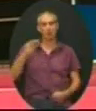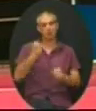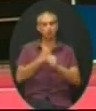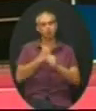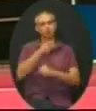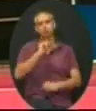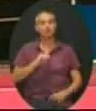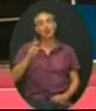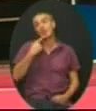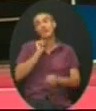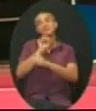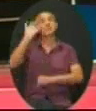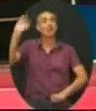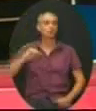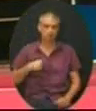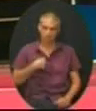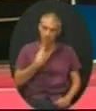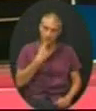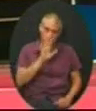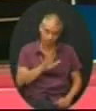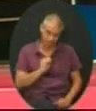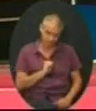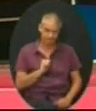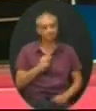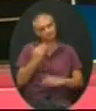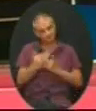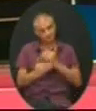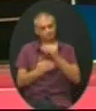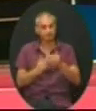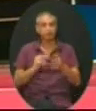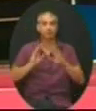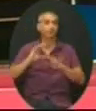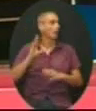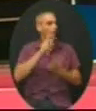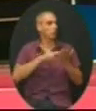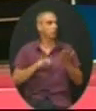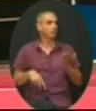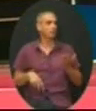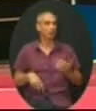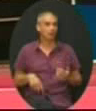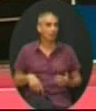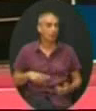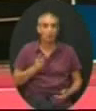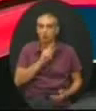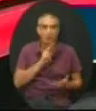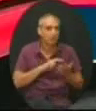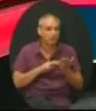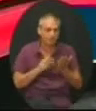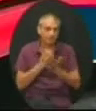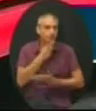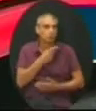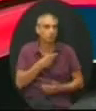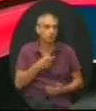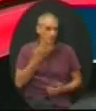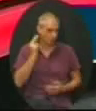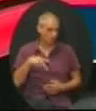את מה שעשו לפי טענתו. ואני אומר לך, בוא נלך צעד אחרי צעד. הרי כל... אז למה הוא התפטר? לא התפטר, פיתרו אותו, לא התפטר. הוא